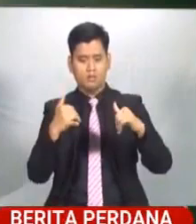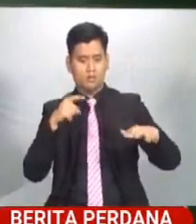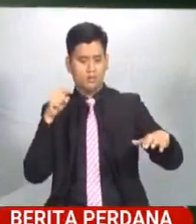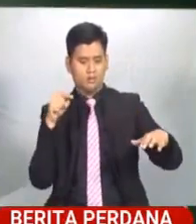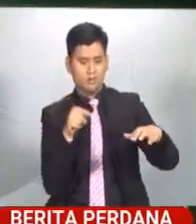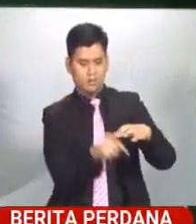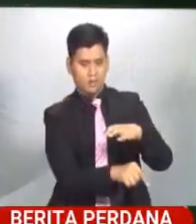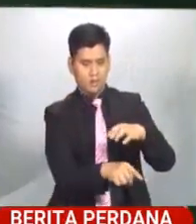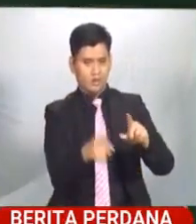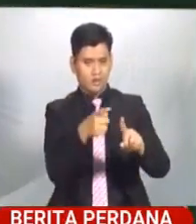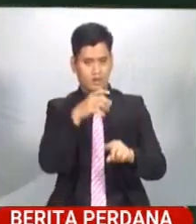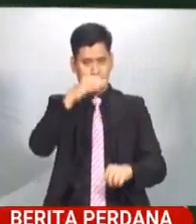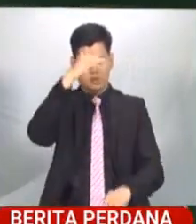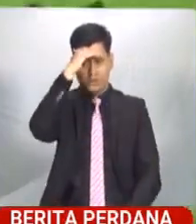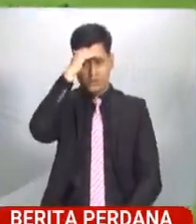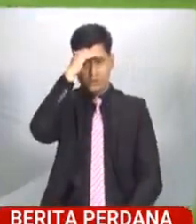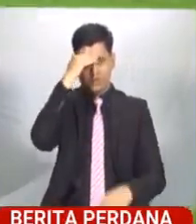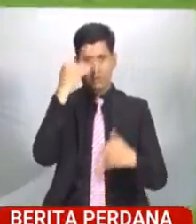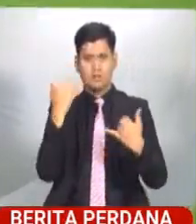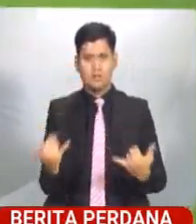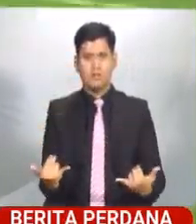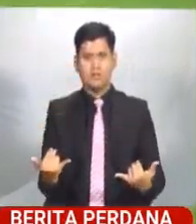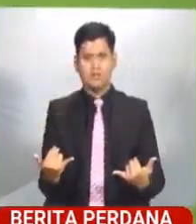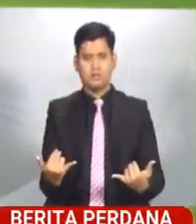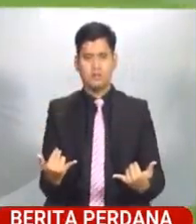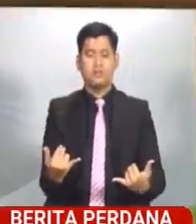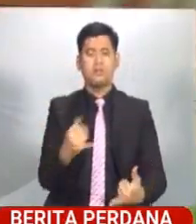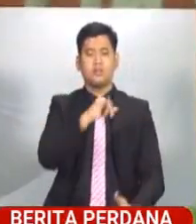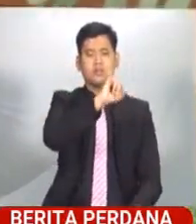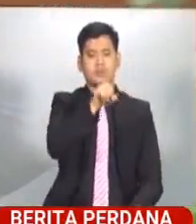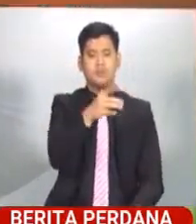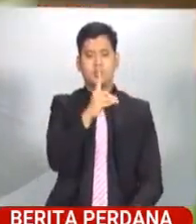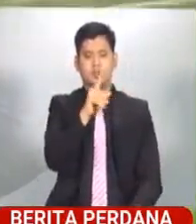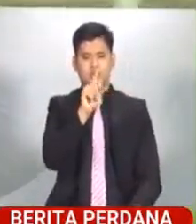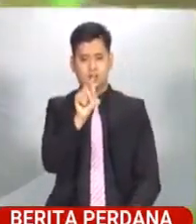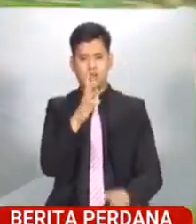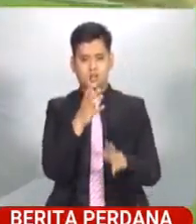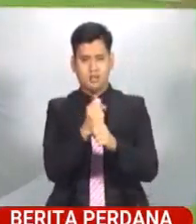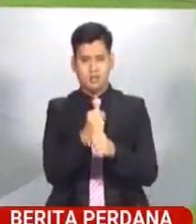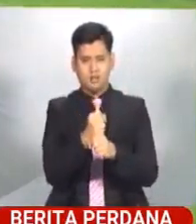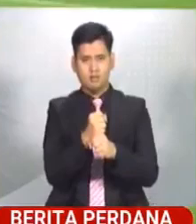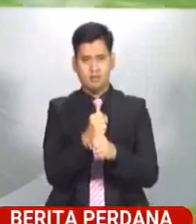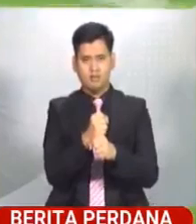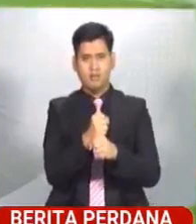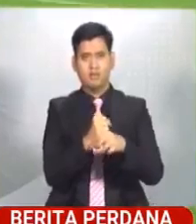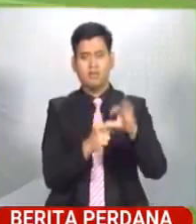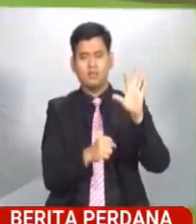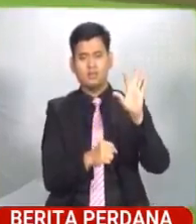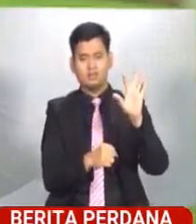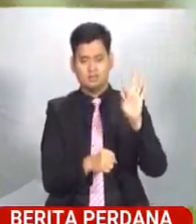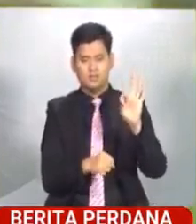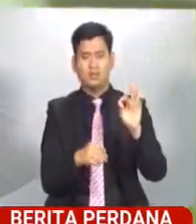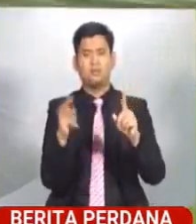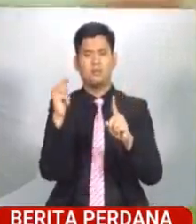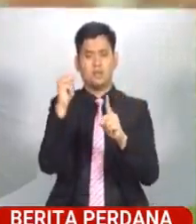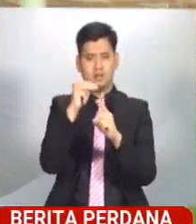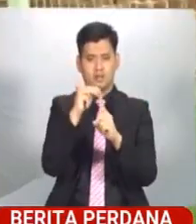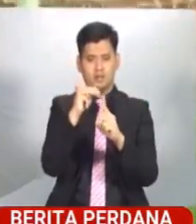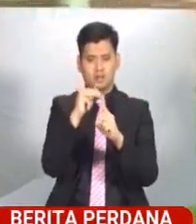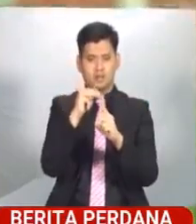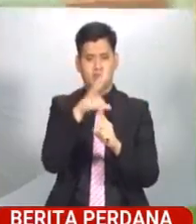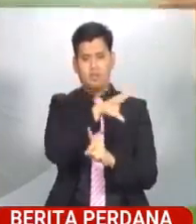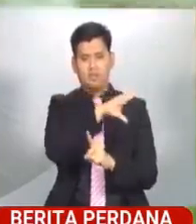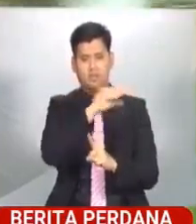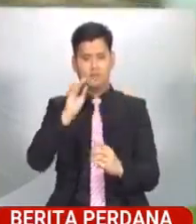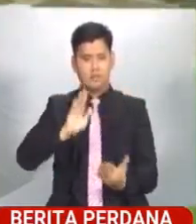dalam kotak penalti. JDT kini memimpin Liga dengan 9 mata, 3 mata di hadapan pasukan kedua Melaka yang akan turun pada perlawanan malam